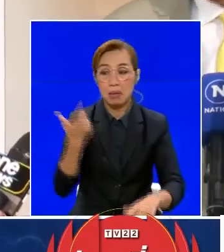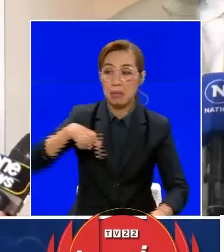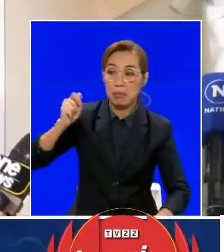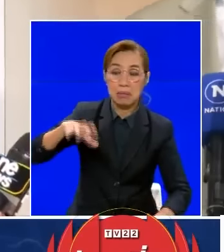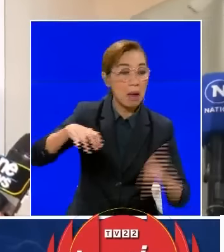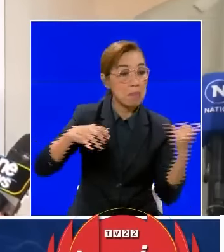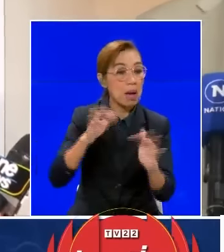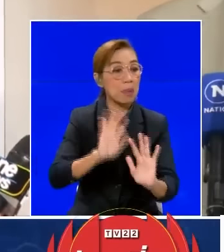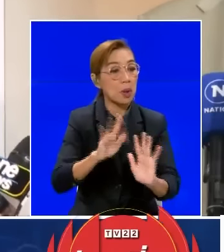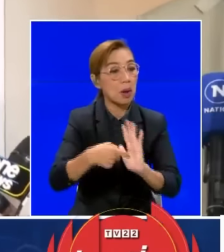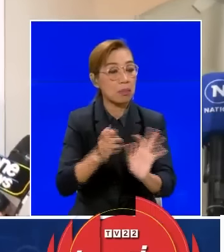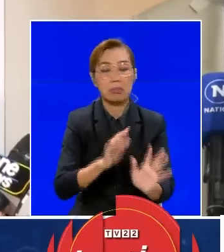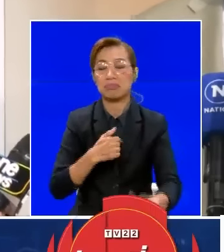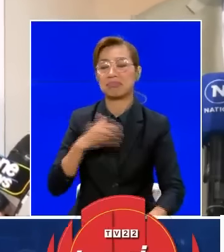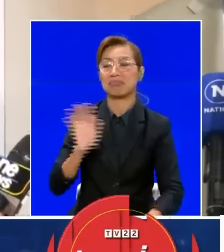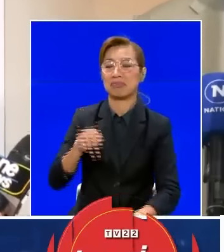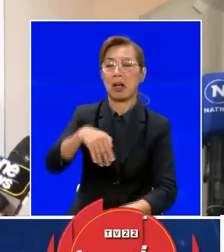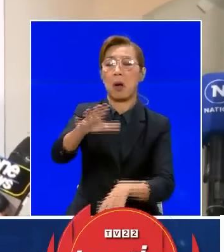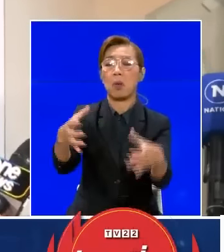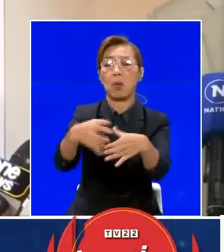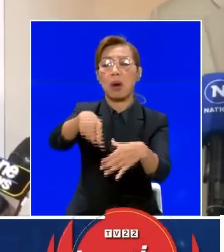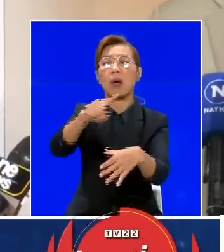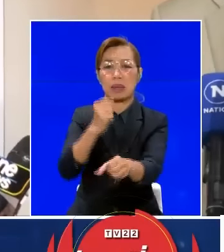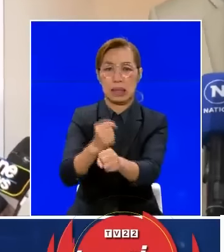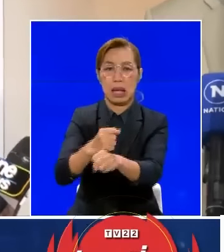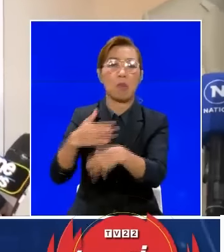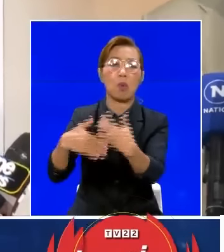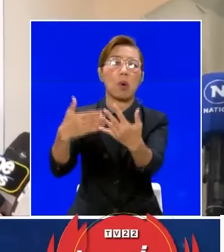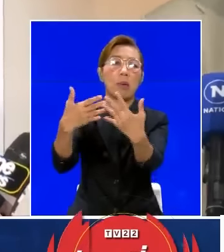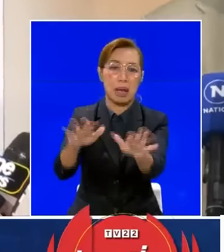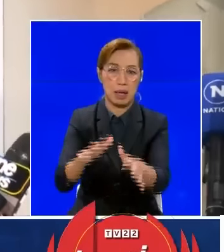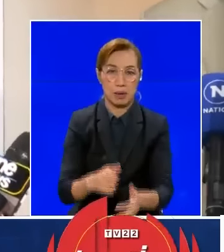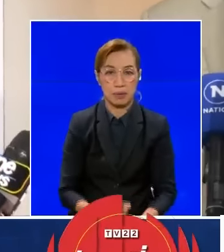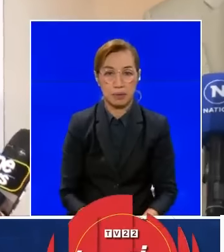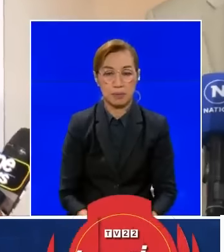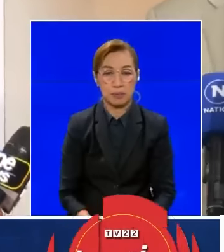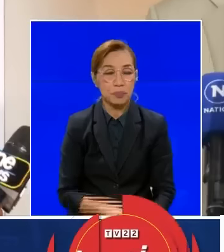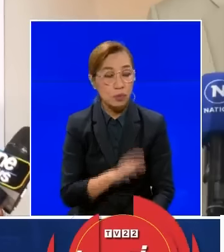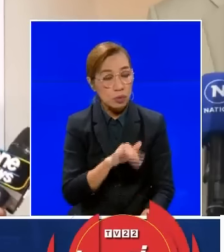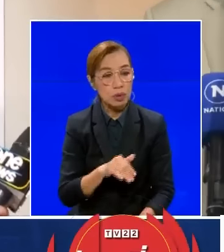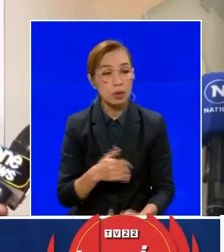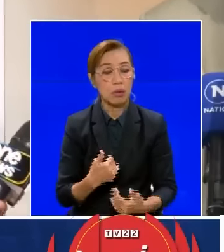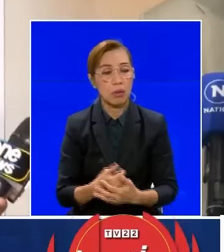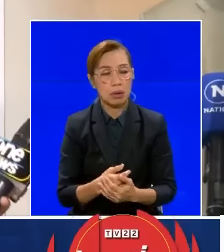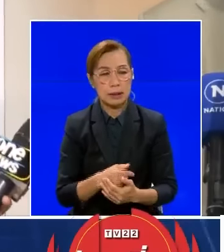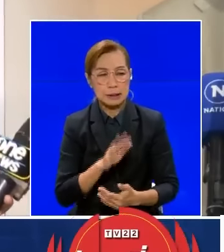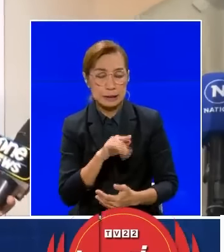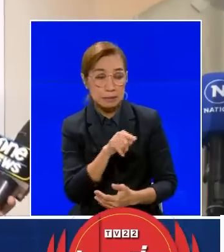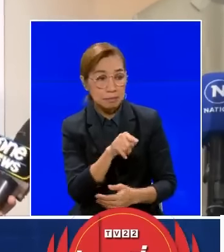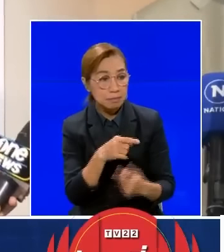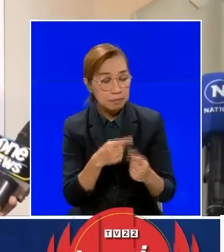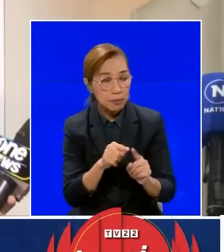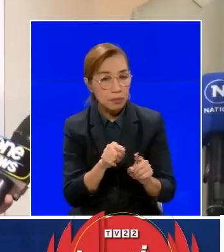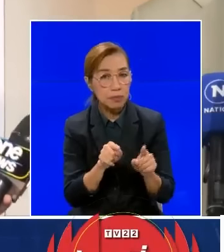งต่อศาลในอนาคต แล้วขบวนก็ทำไปก่อนแล้ว ครับครับอาจารย์แต่ไม่ถึ